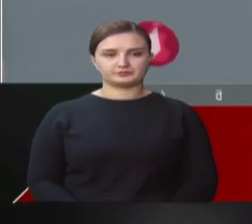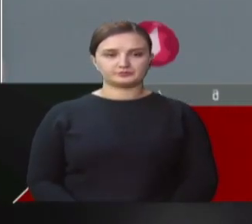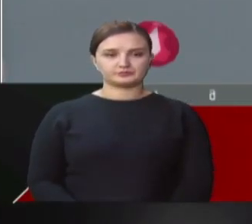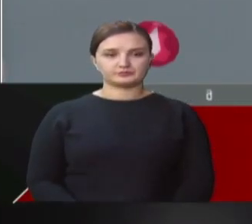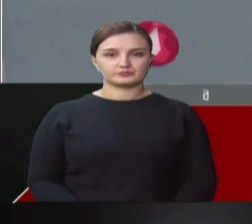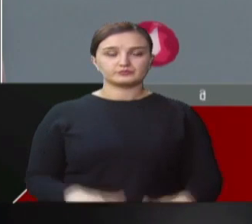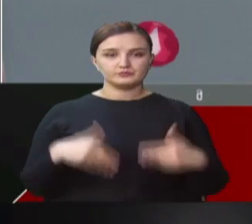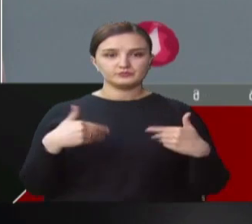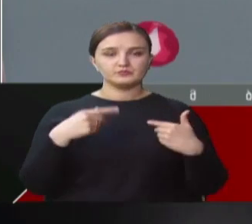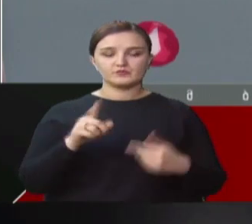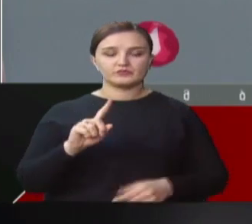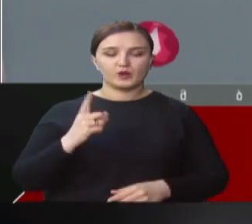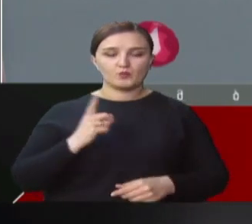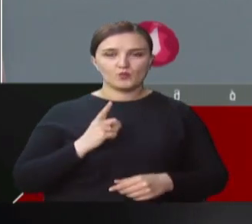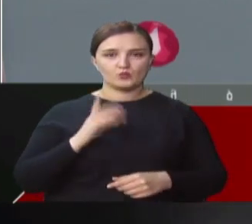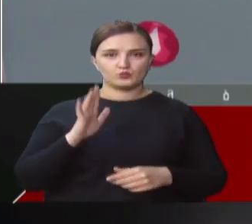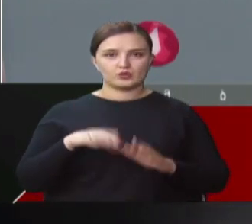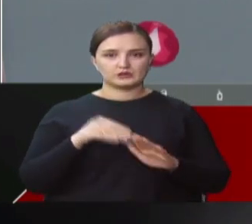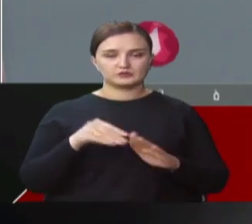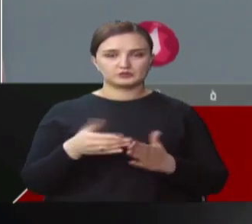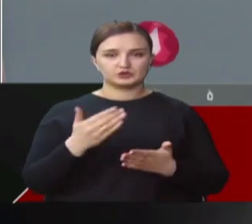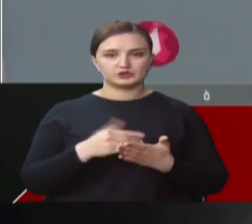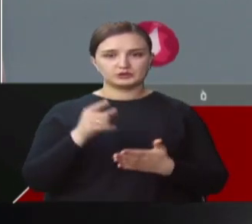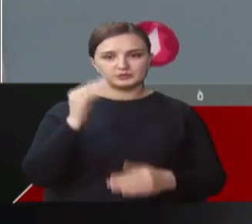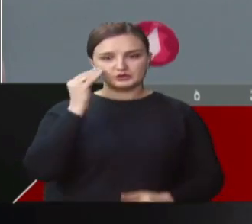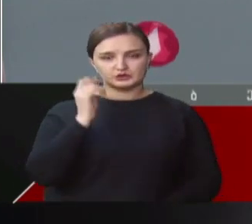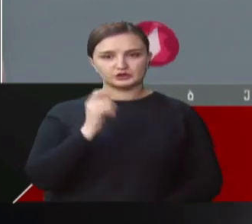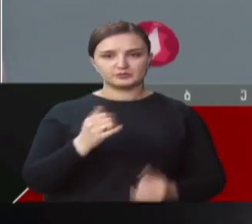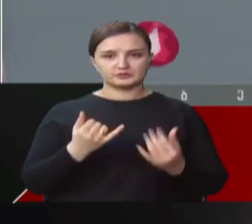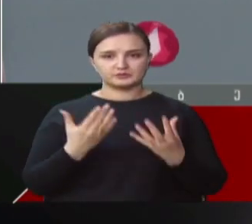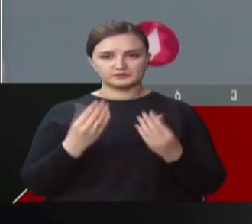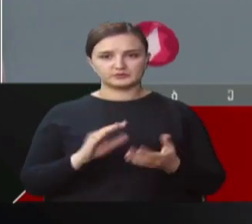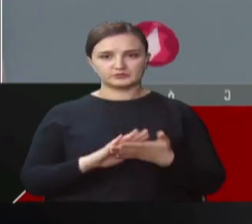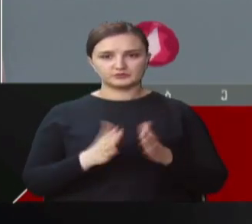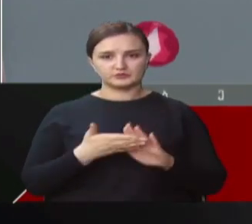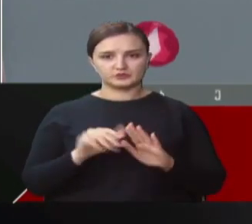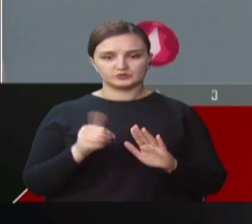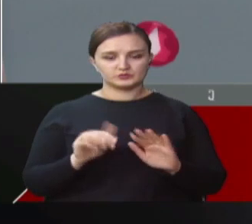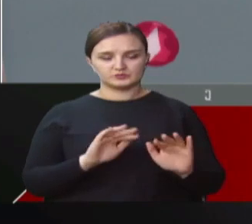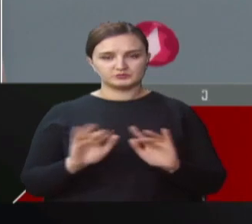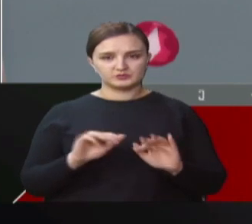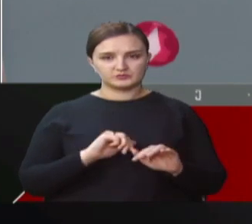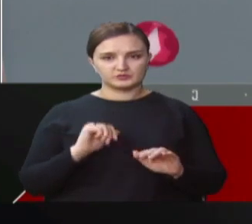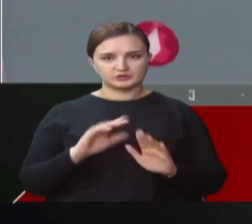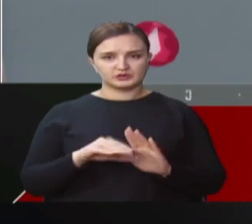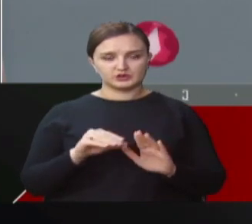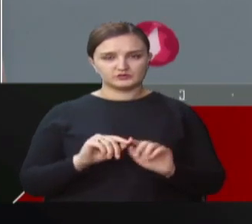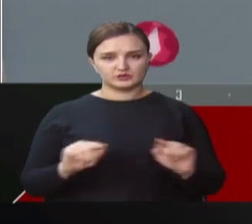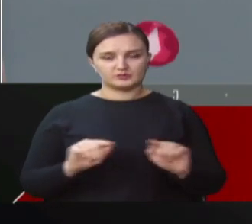Ramul Odini, doctor, ce ne-a bisedă gheptandac, au și răbit, dar om și apasot. Trevan de limb gomare obit, rogur mim din are obstava să arce în